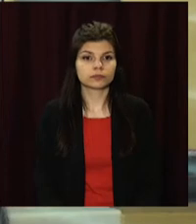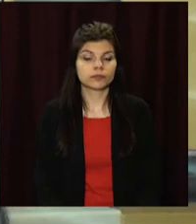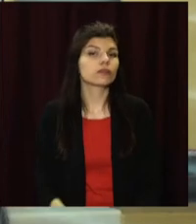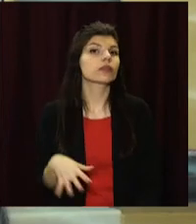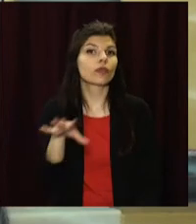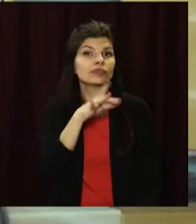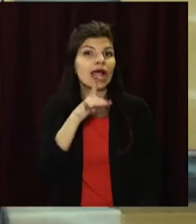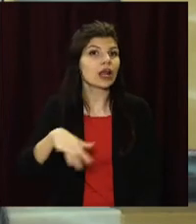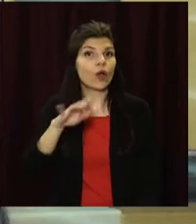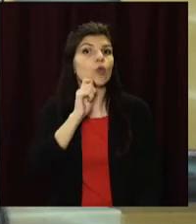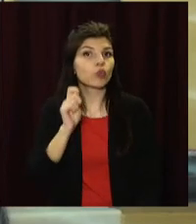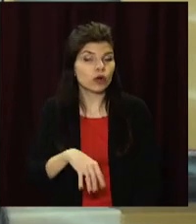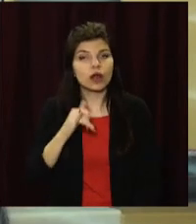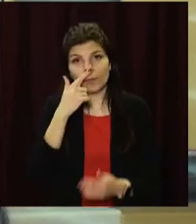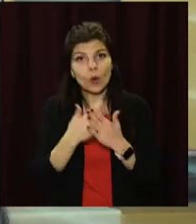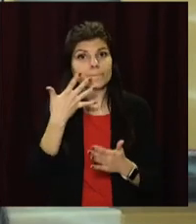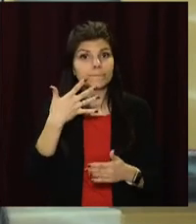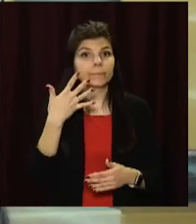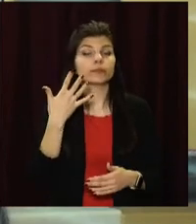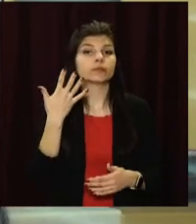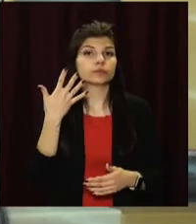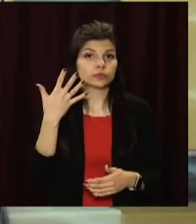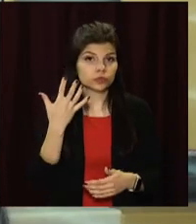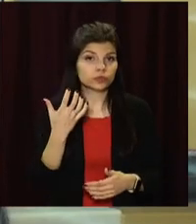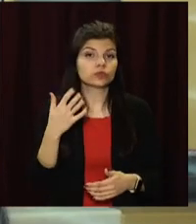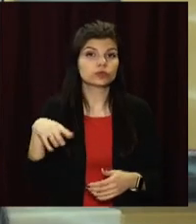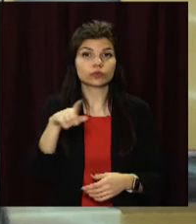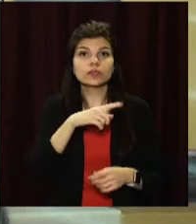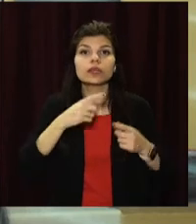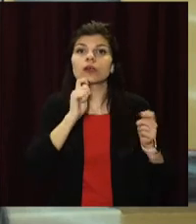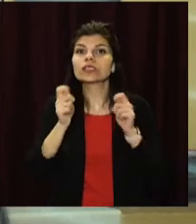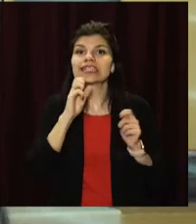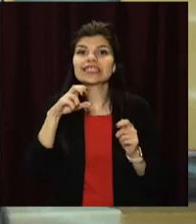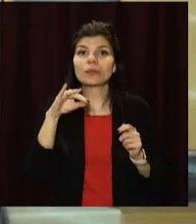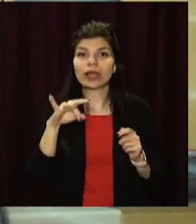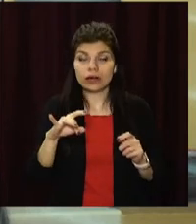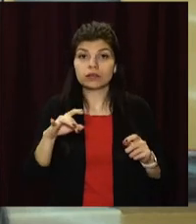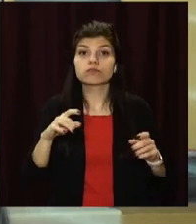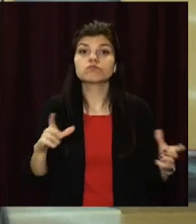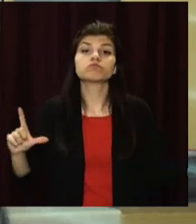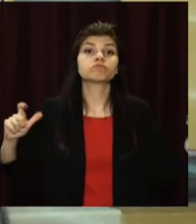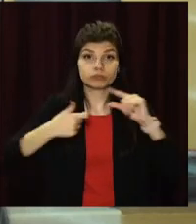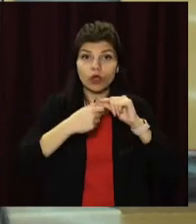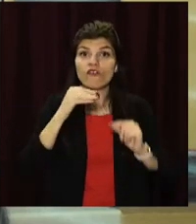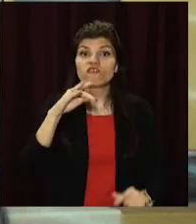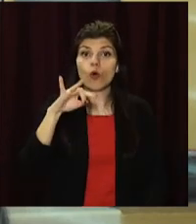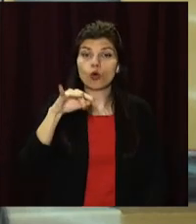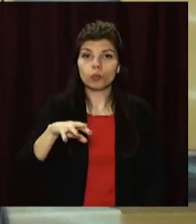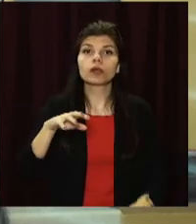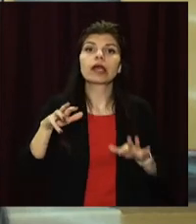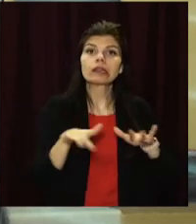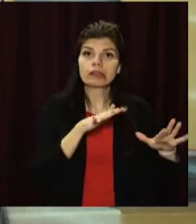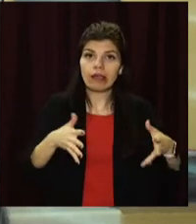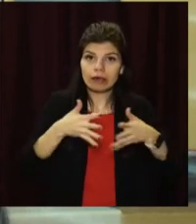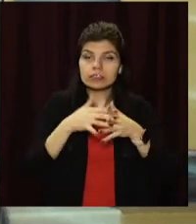Усі регіони України та понад 5 сотень спікерів об'єднав 7-й Всеукраїнський форум взаємодії та розвитку. Через